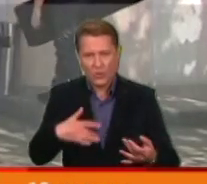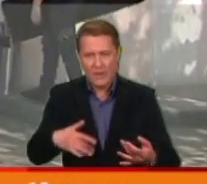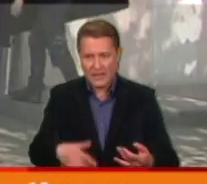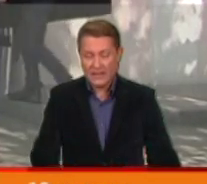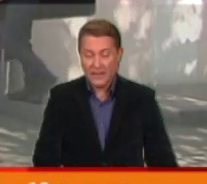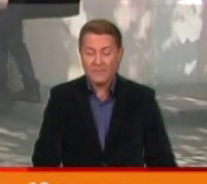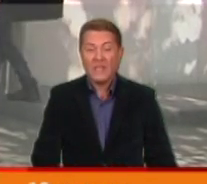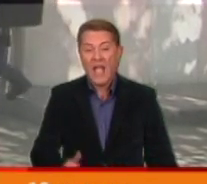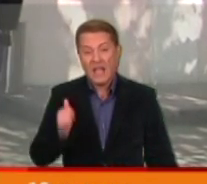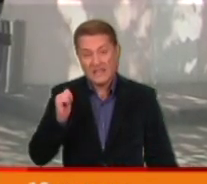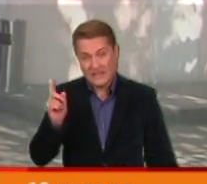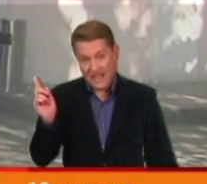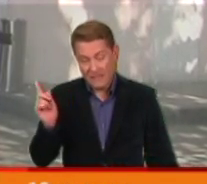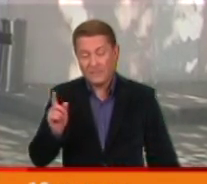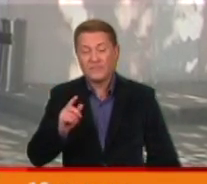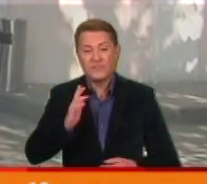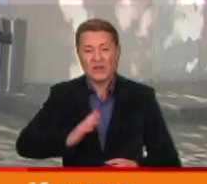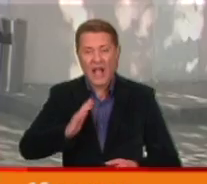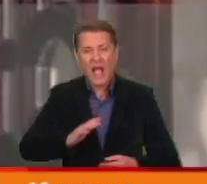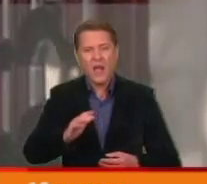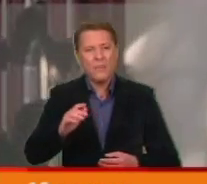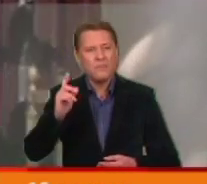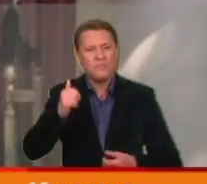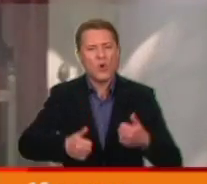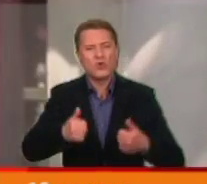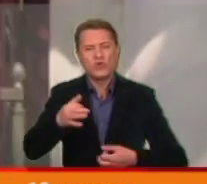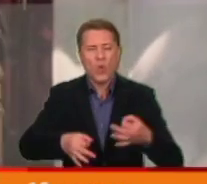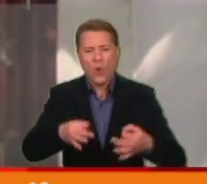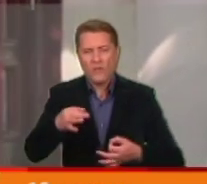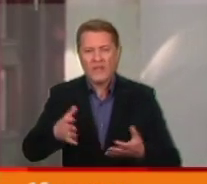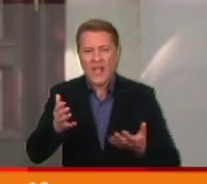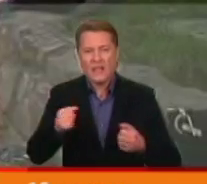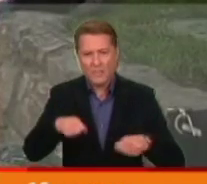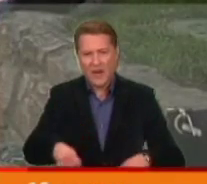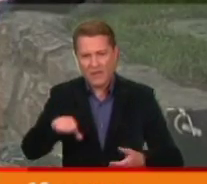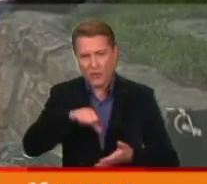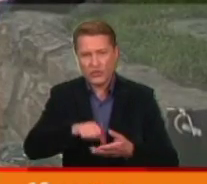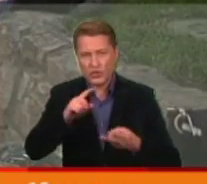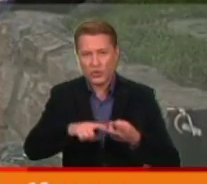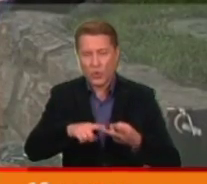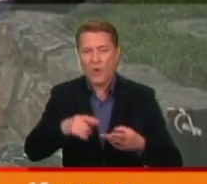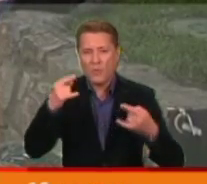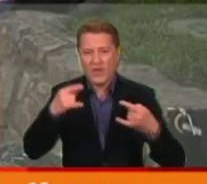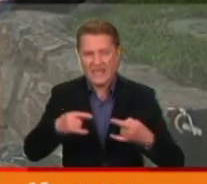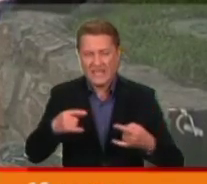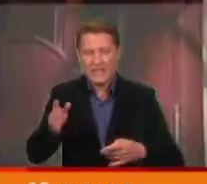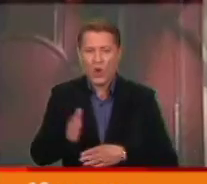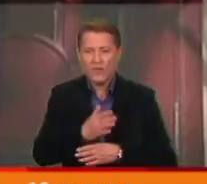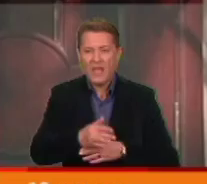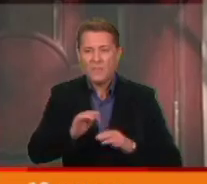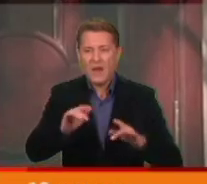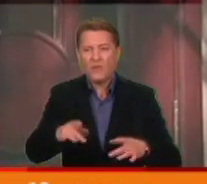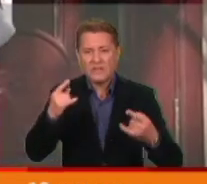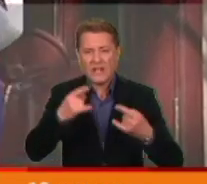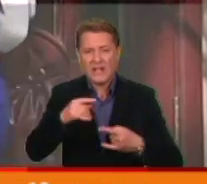За дверима їх чекає прослуховування на право участі у другому хіт-конвеєрі країни, що його проводить телеканал М2.